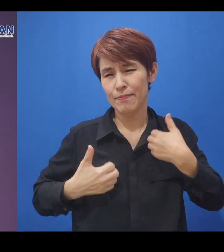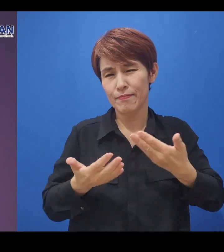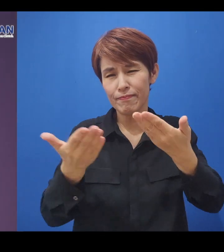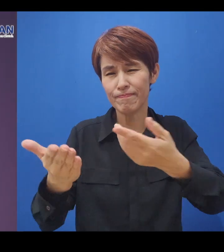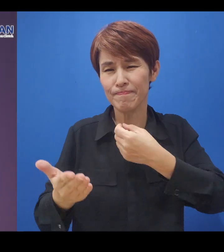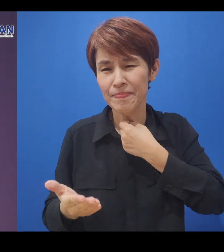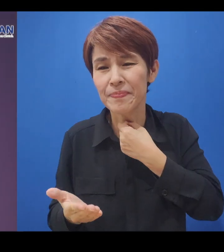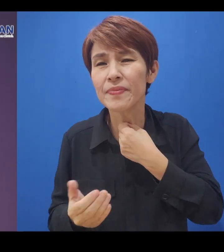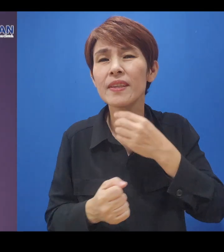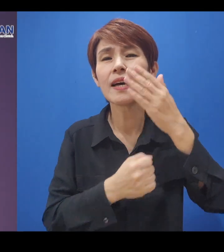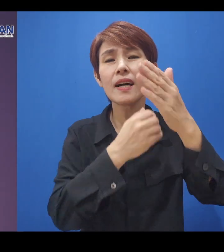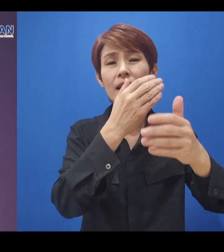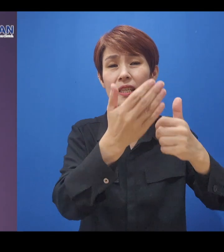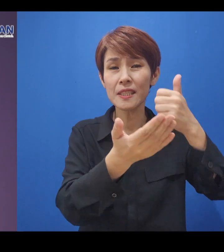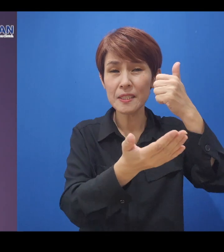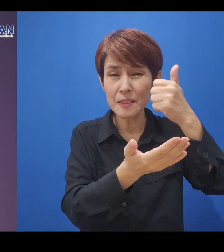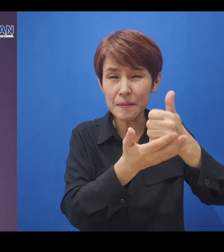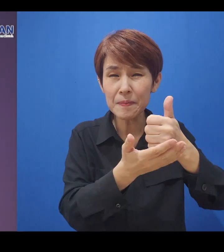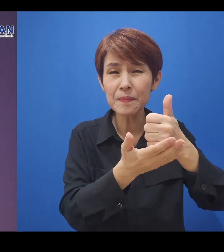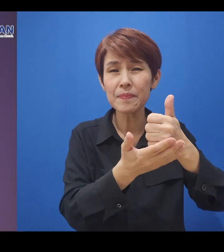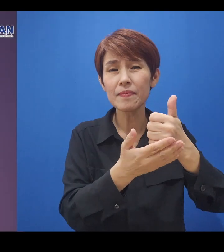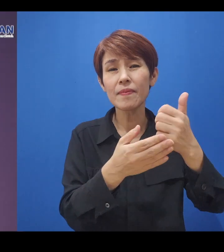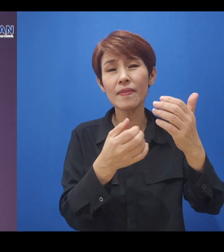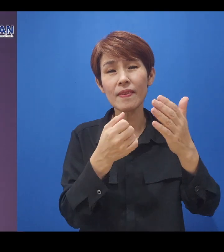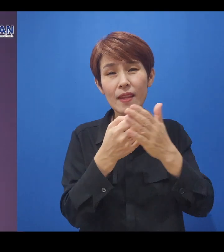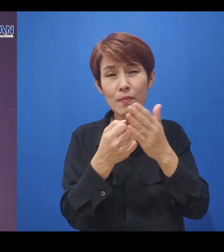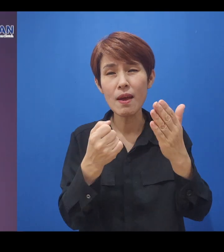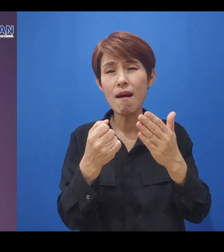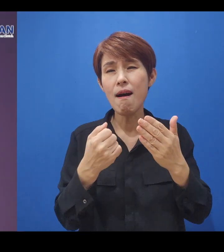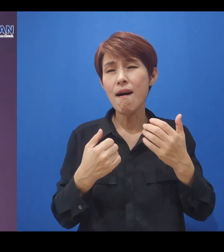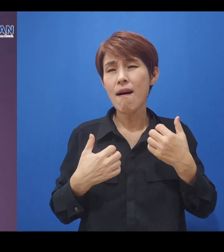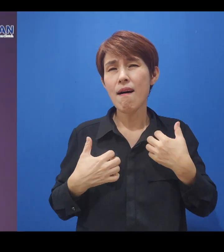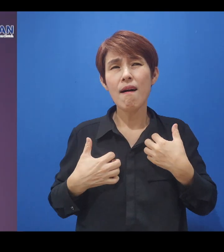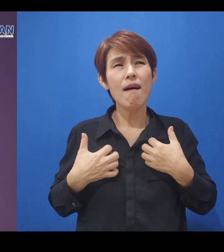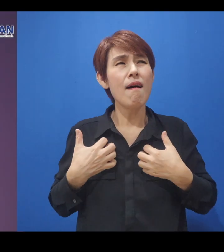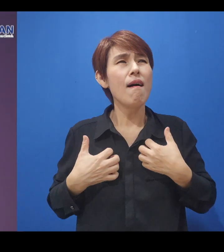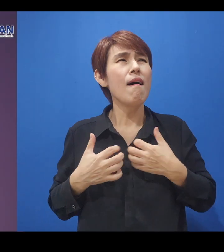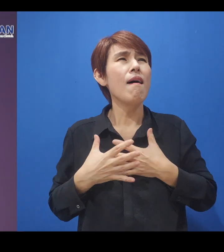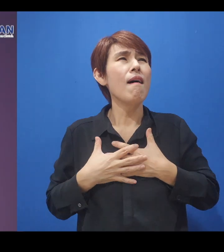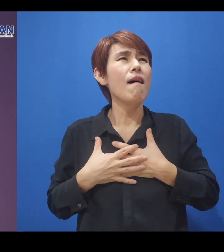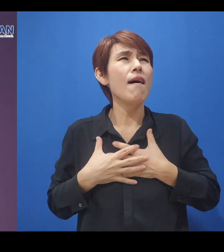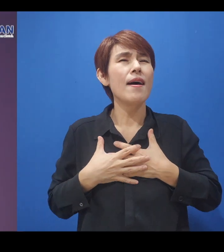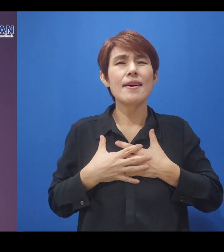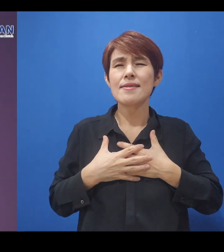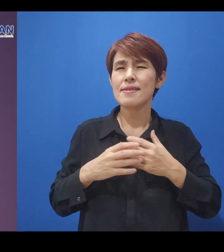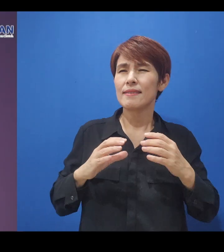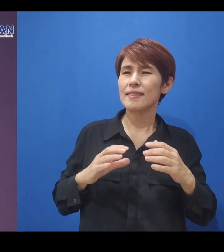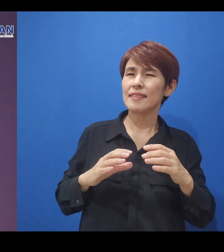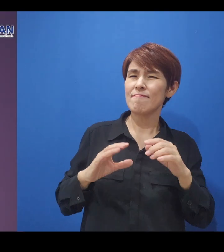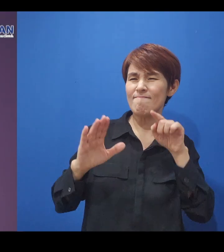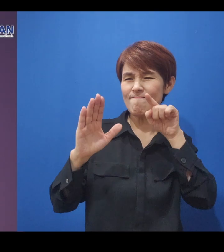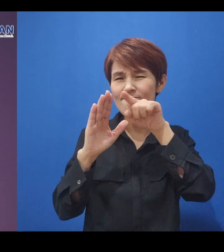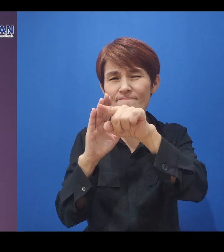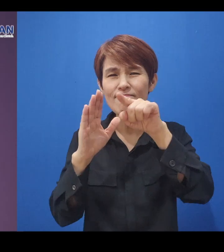원하시는 그 하나님 때문에 심장이 터지는 사람들이 길거리로